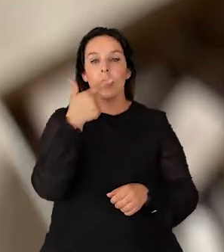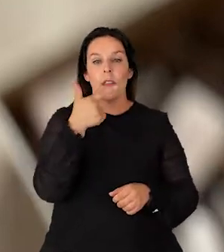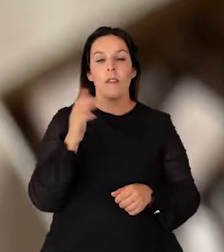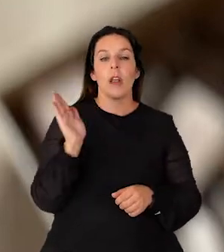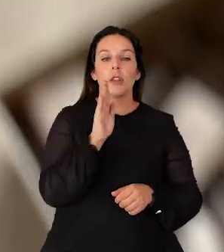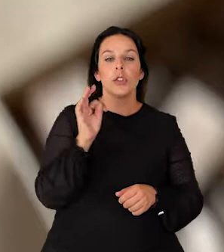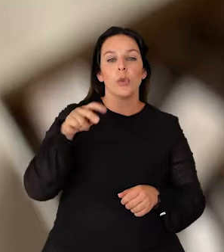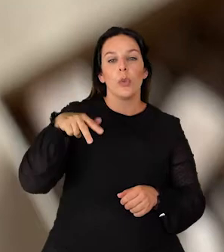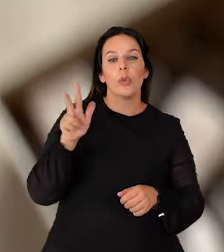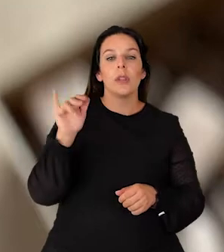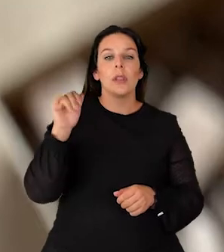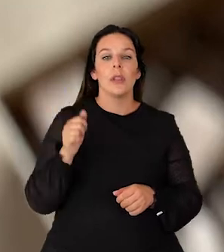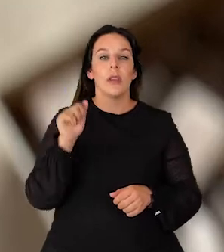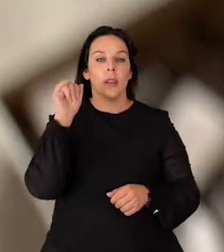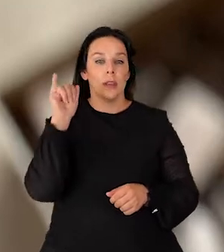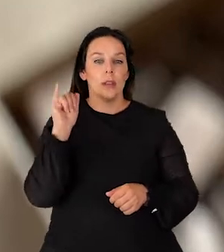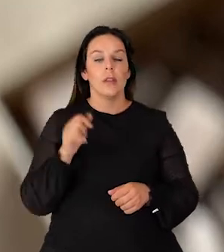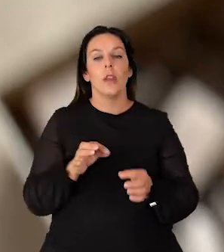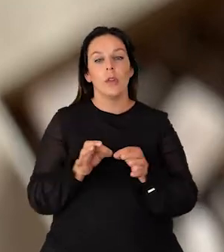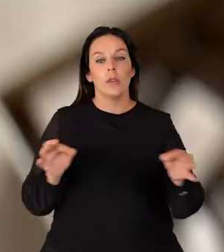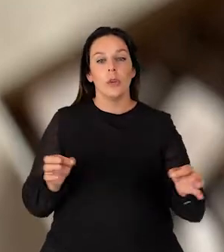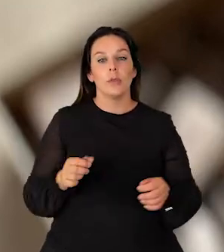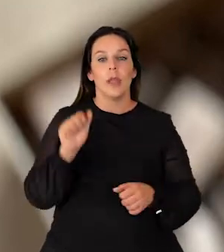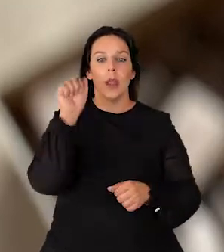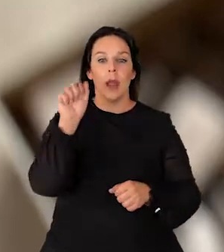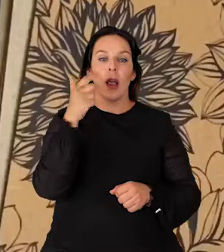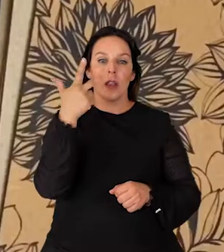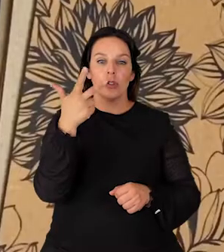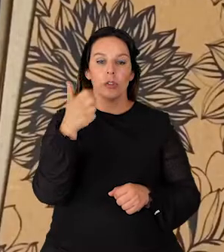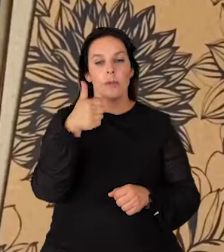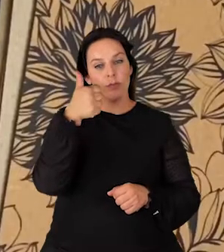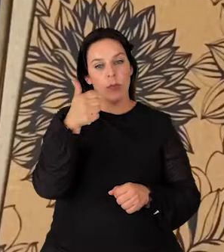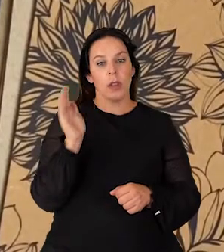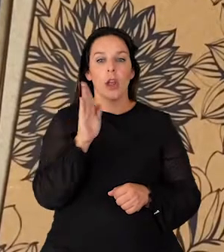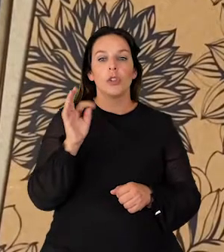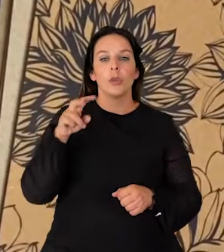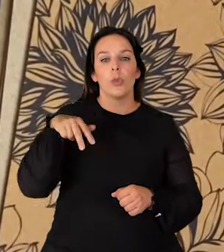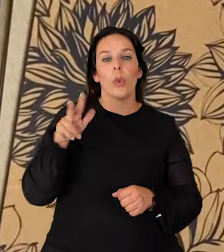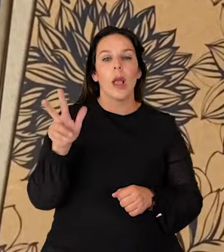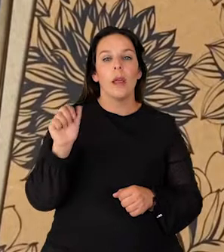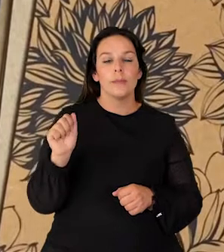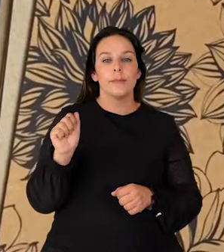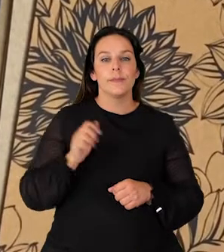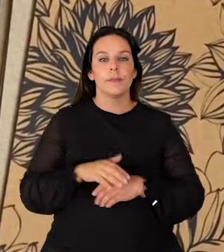sztukach i w formacie A3 w jednej sztuce.